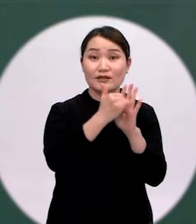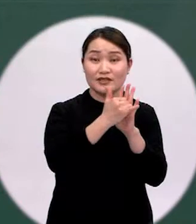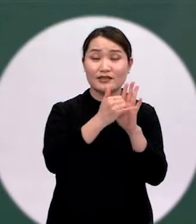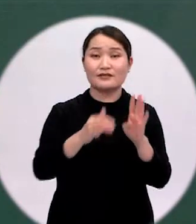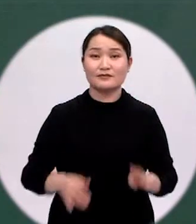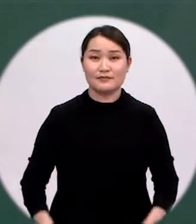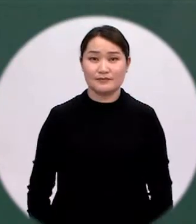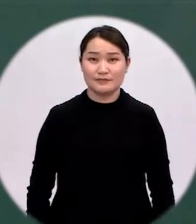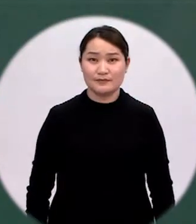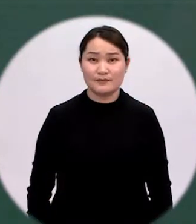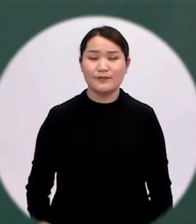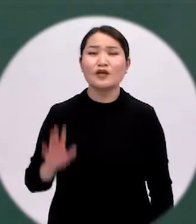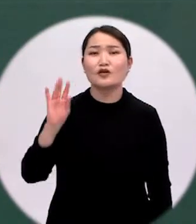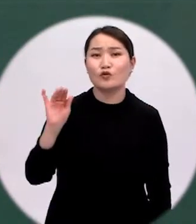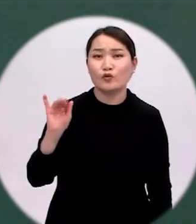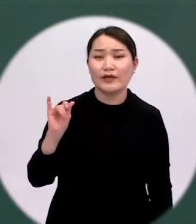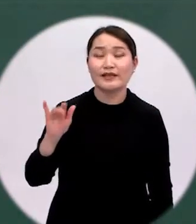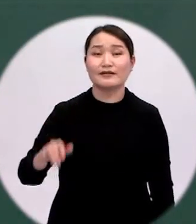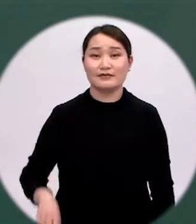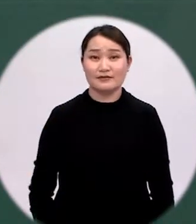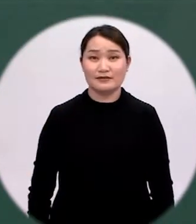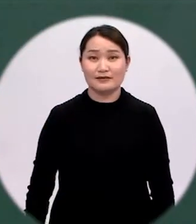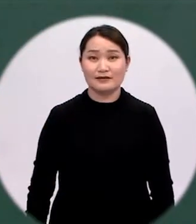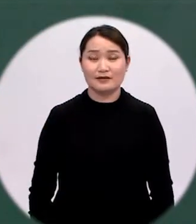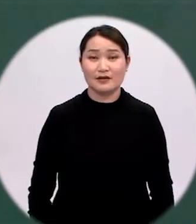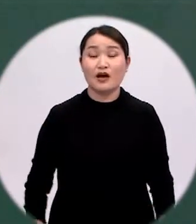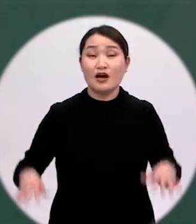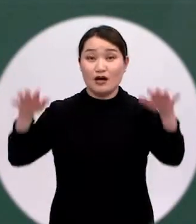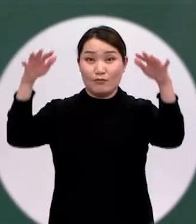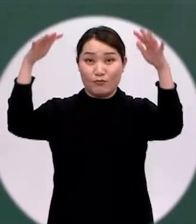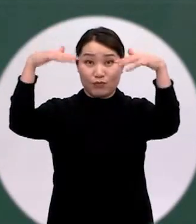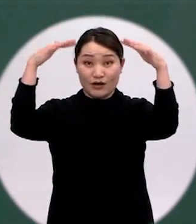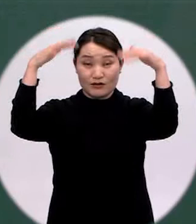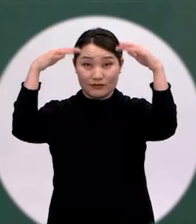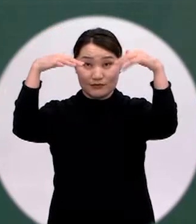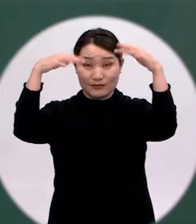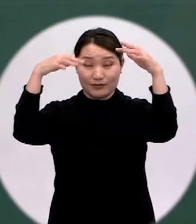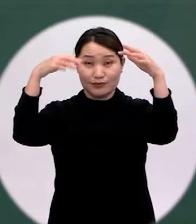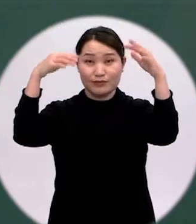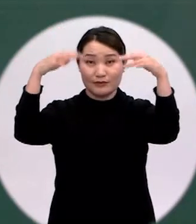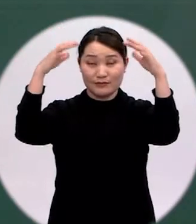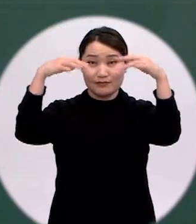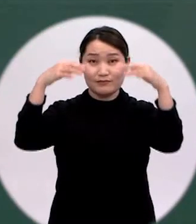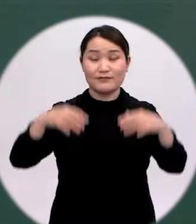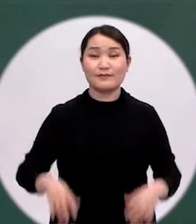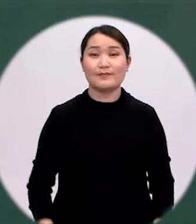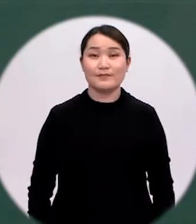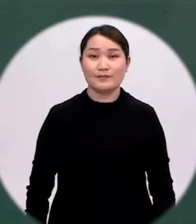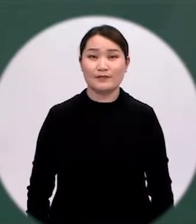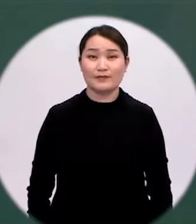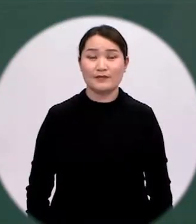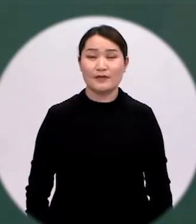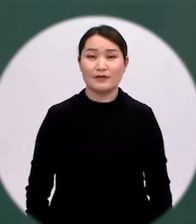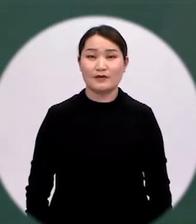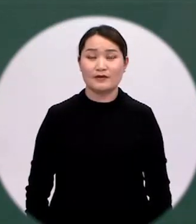За энэ юуны зураг вэ? Зүйтэй. Борооны төслүүдийг багшин зургалсан байна. Бороо аль үлрэлд